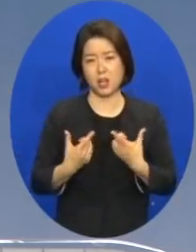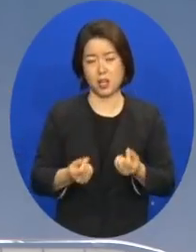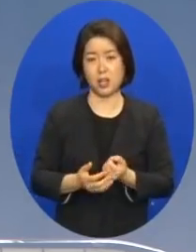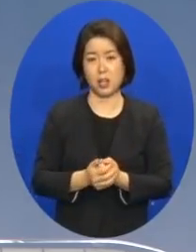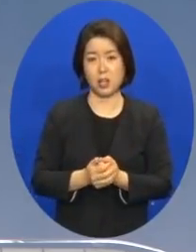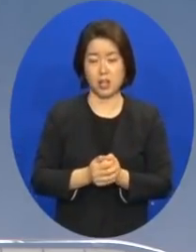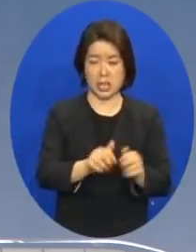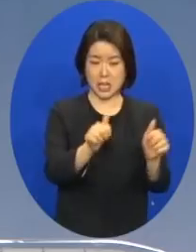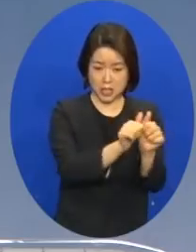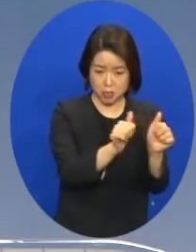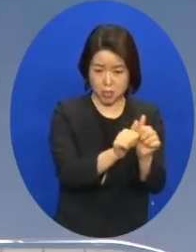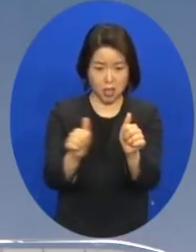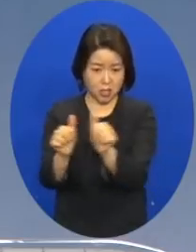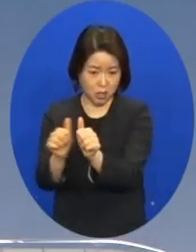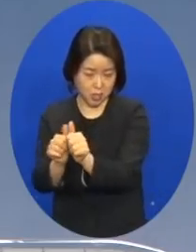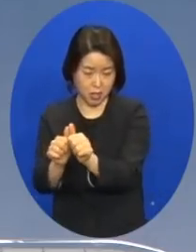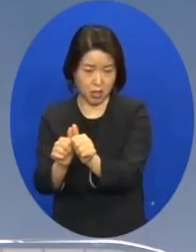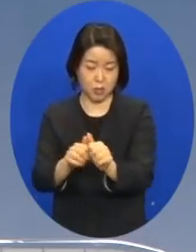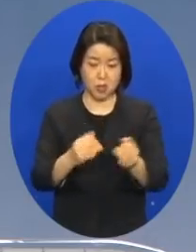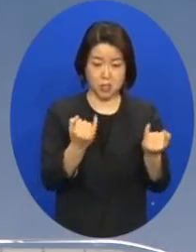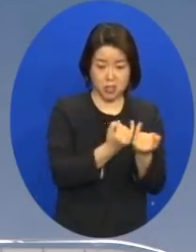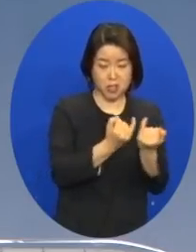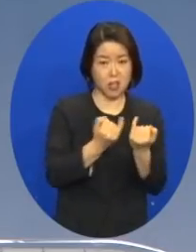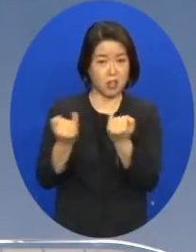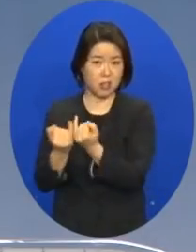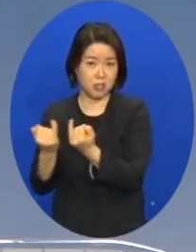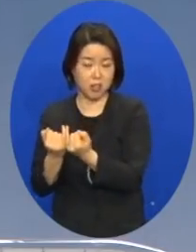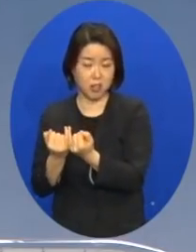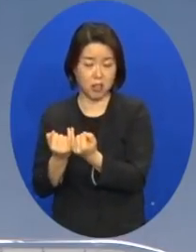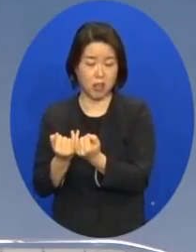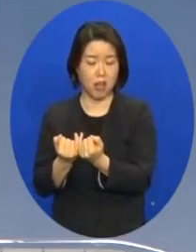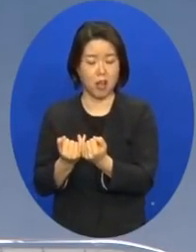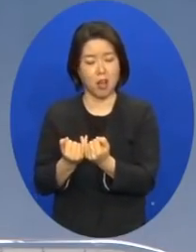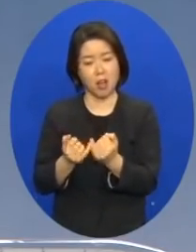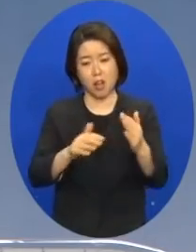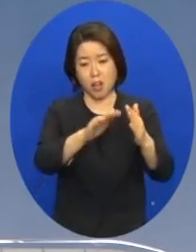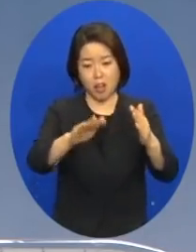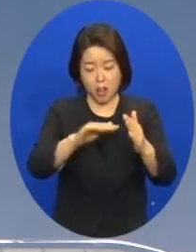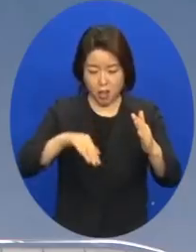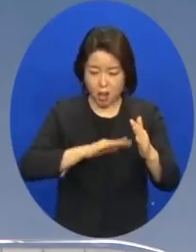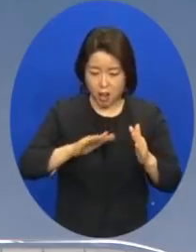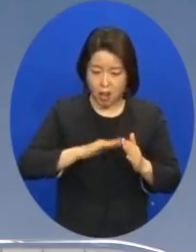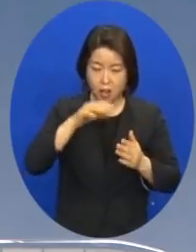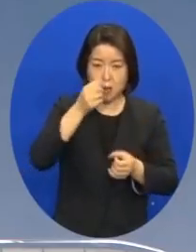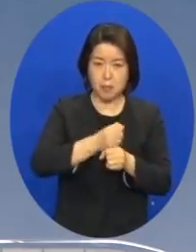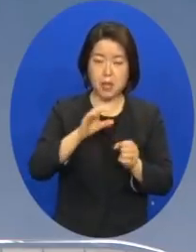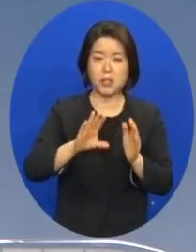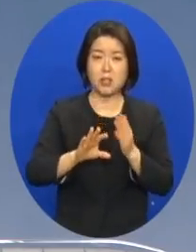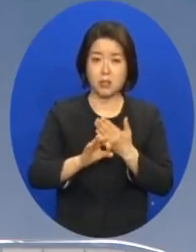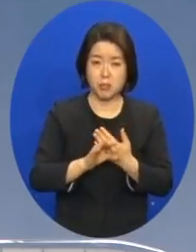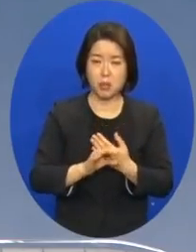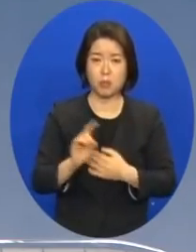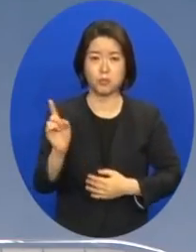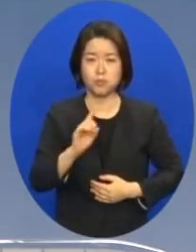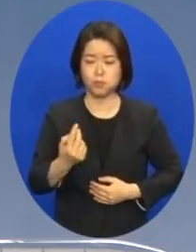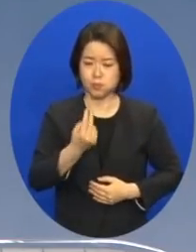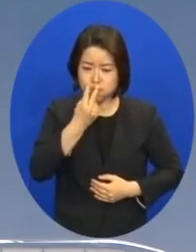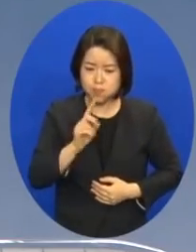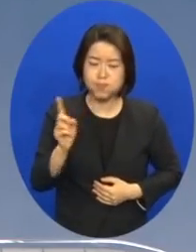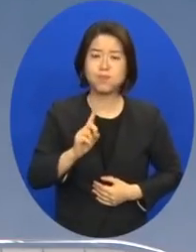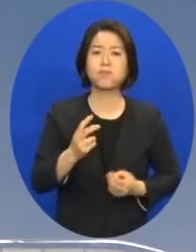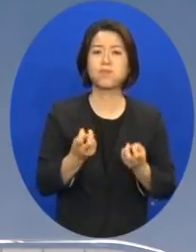남자와 남자가, 여자와 여자가 결혼해서 가정을 이루기 시작하면 아니 도대체 생명은